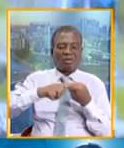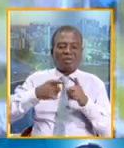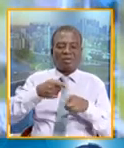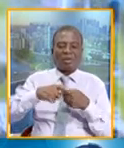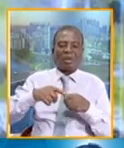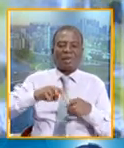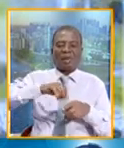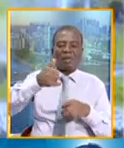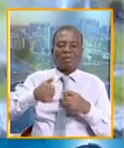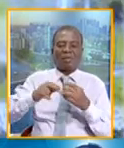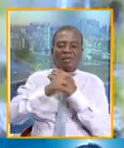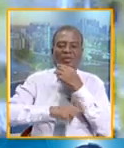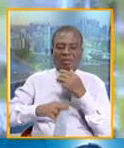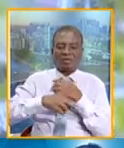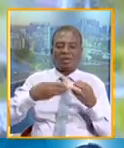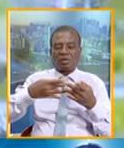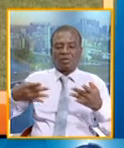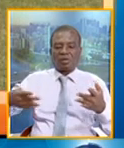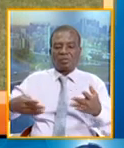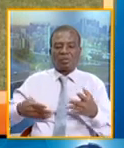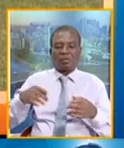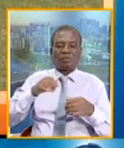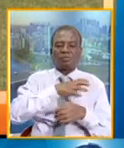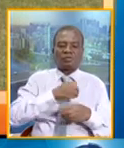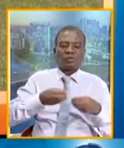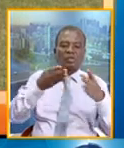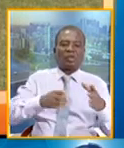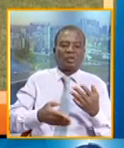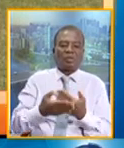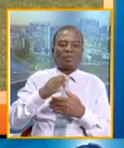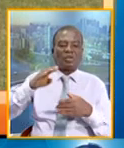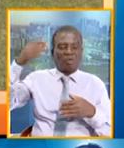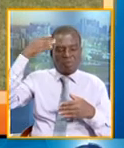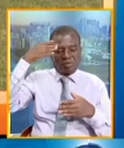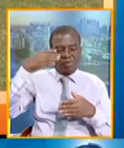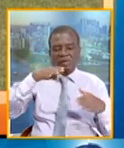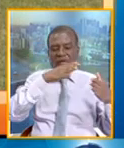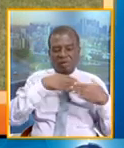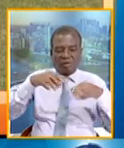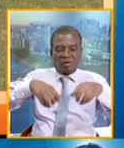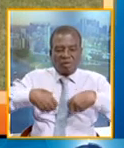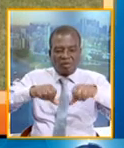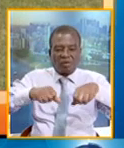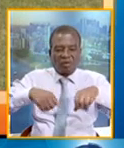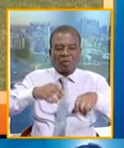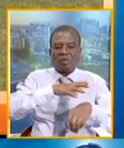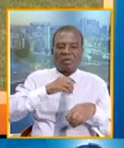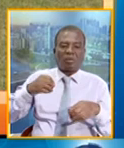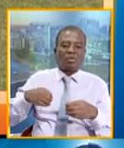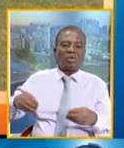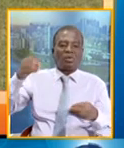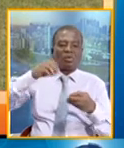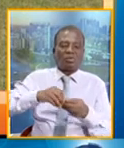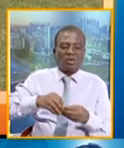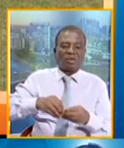autres régions, du matériel agricole et du matériel roulant leur ont été remis par le ministre en charge de l'agriculture. Des moyens pour accroître leur productivité